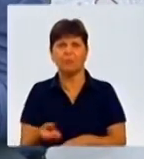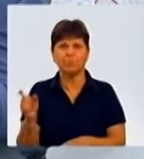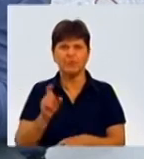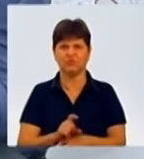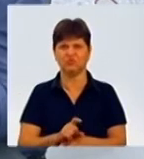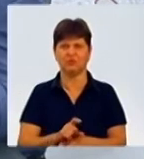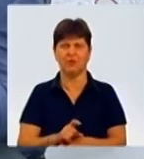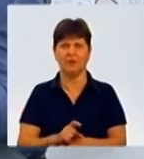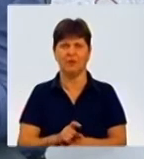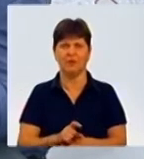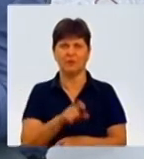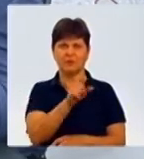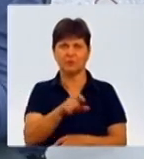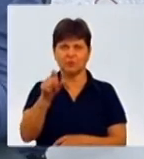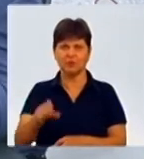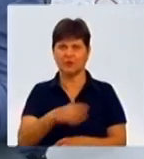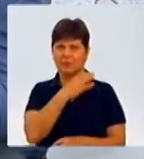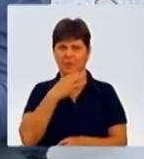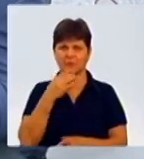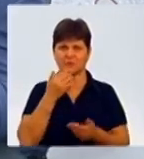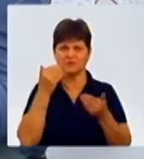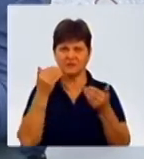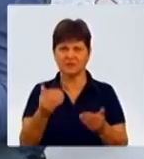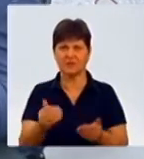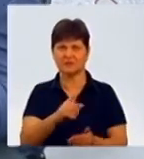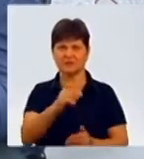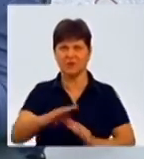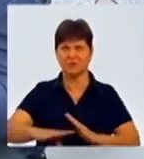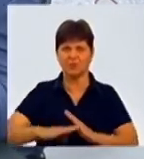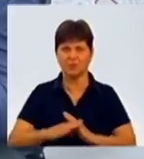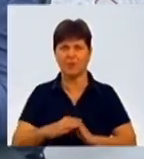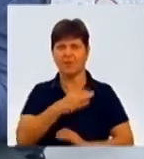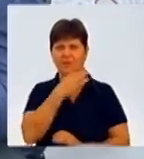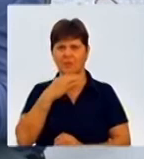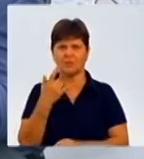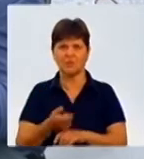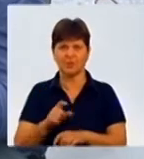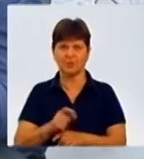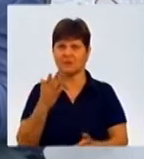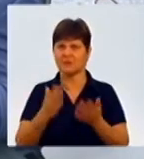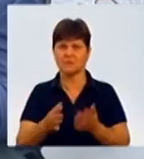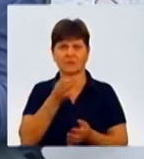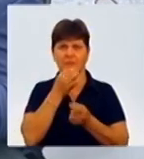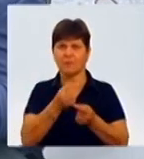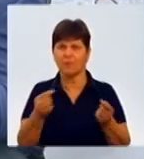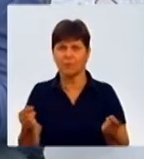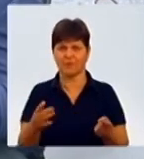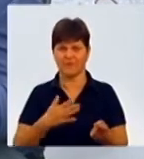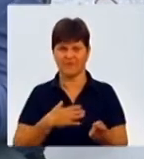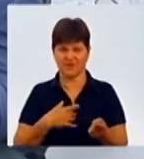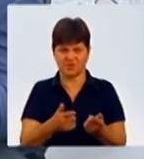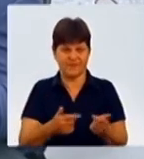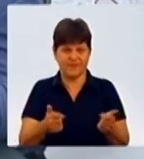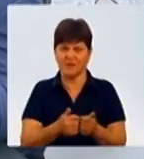поток цих людей, які звертаються до нас за допомогою, набагато більше. Якщо ви зайдете в будь-який день до нашого відділення, ви не